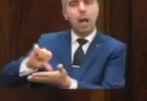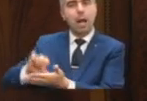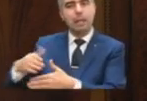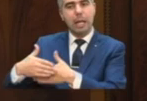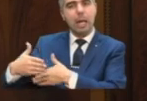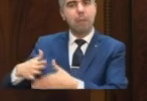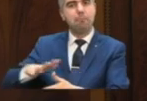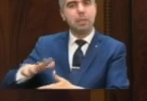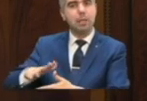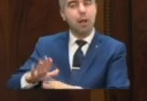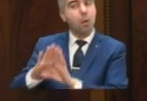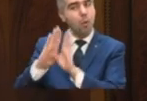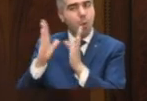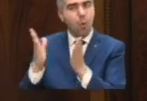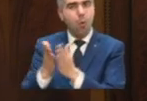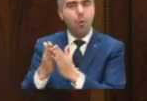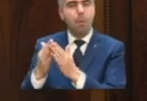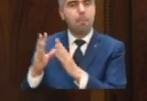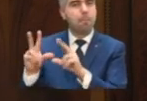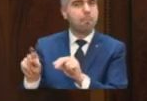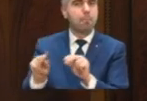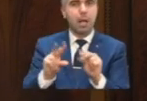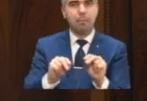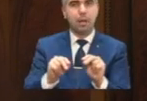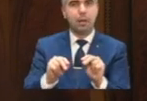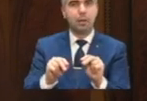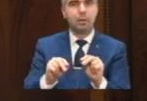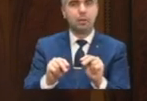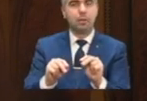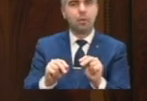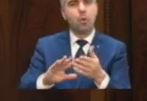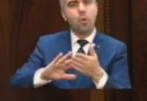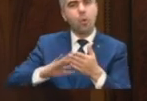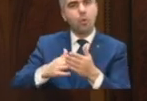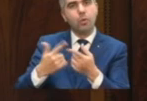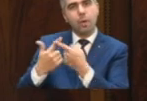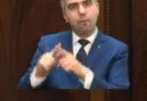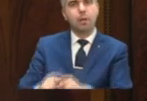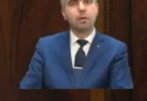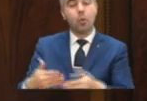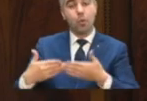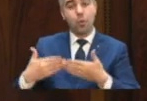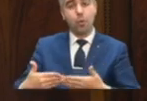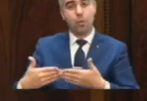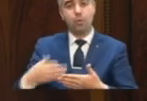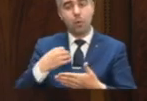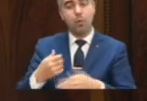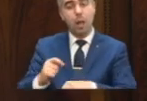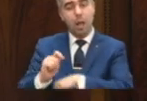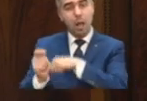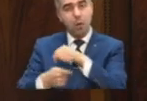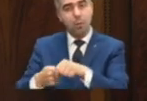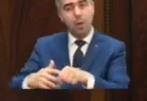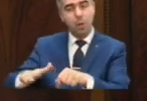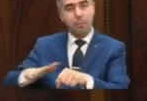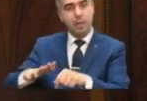سياسه خصها تكون سياسه مندمجه كتخلينا اننا نشوفو كيفاش ندبروا هذاك المجال. واليوم ما كنهضروش على مجال قروي ولا مجال حضاري،